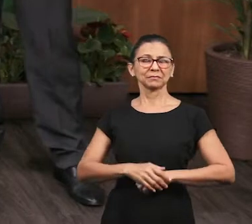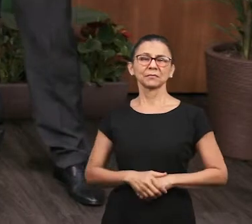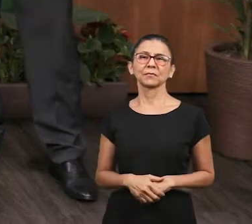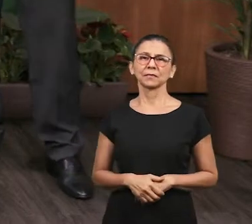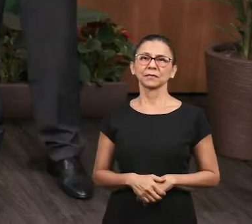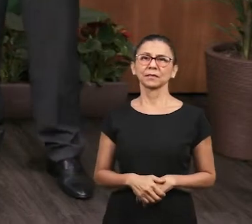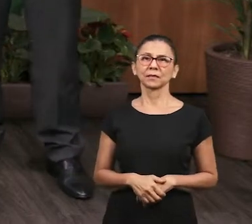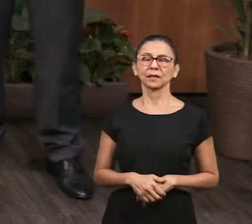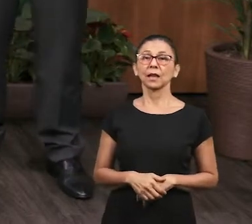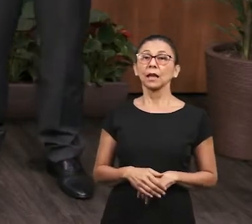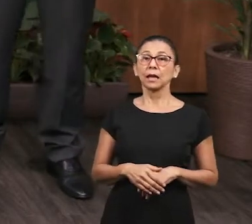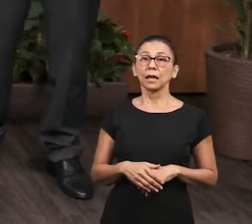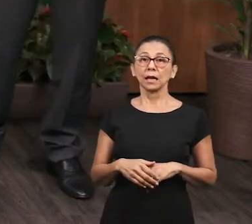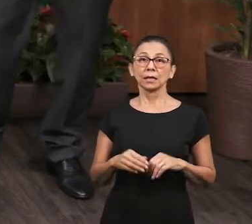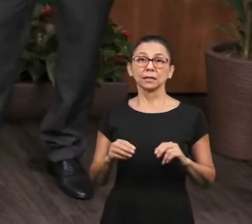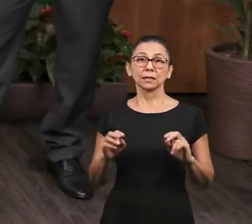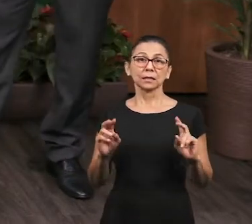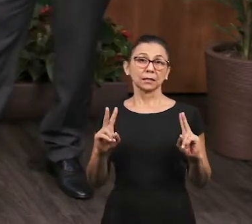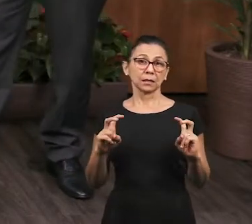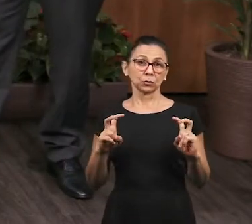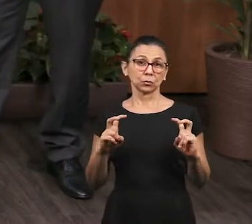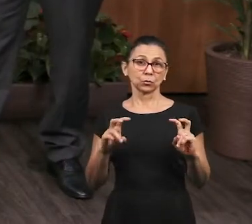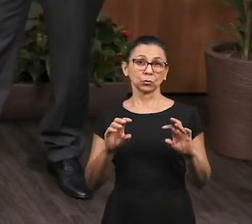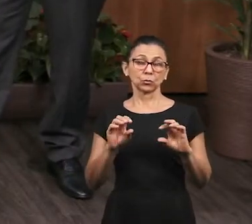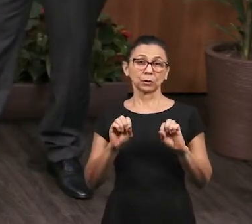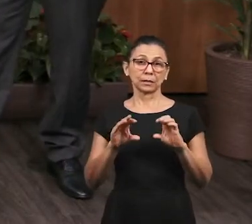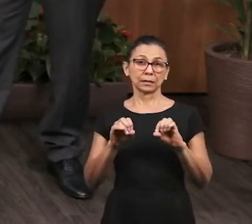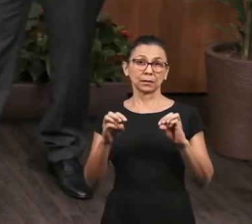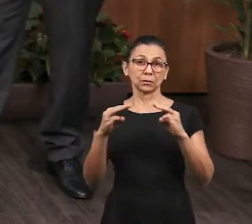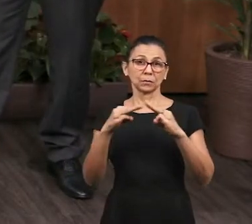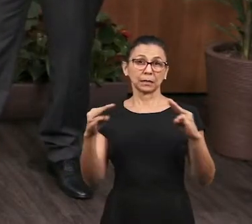Господу! Аминь! Наша рубрика